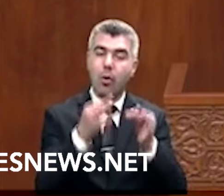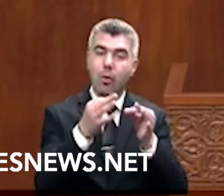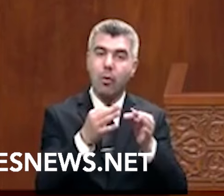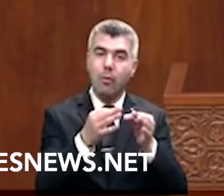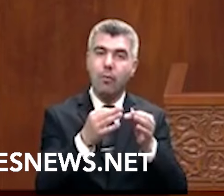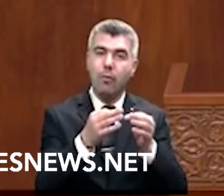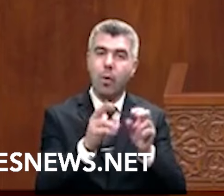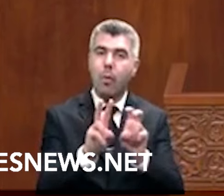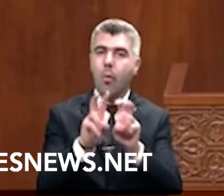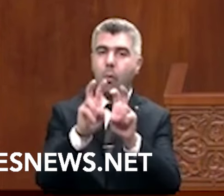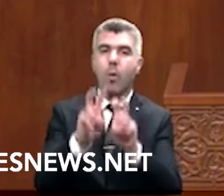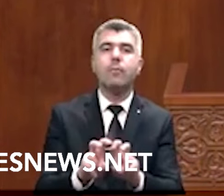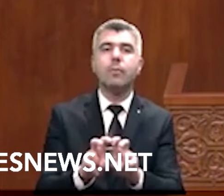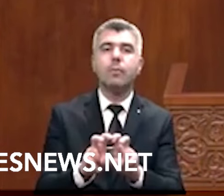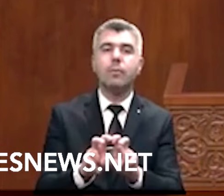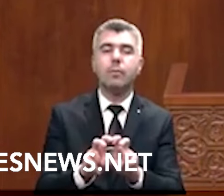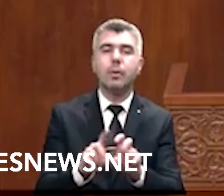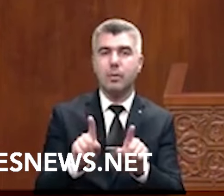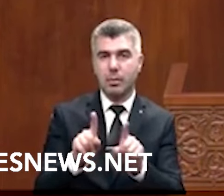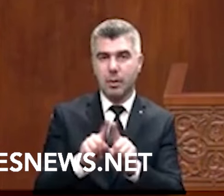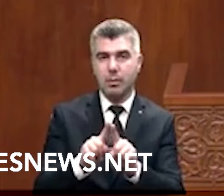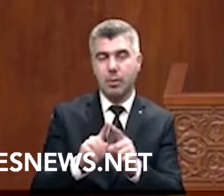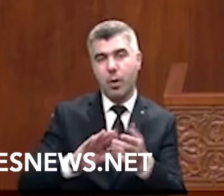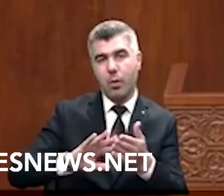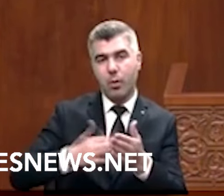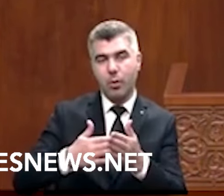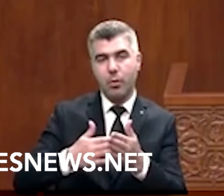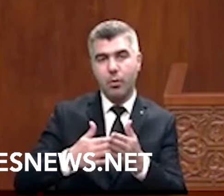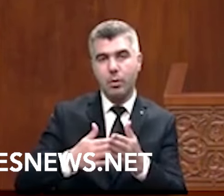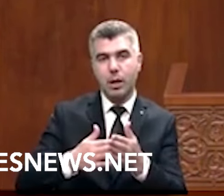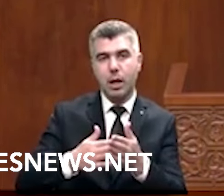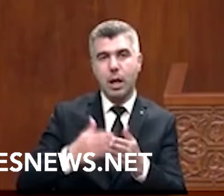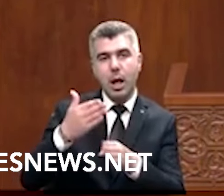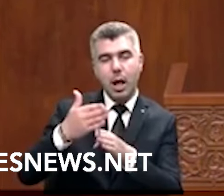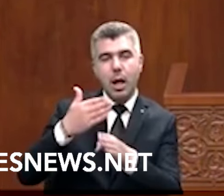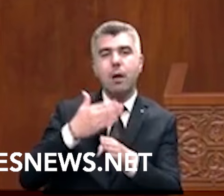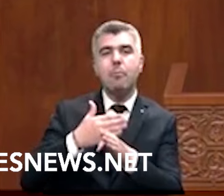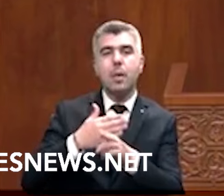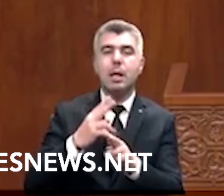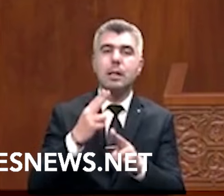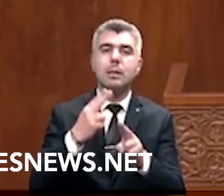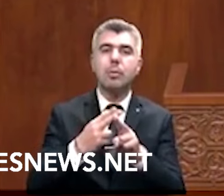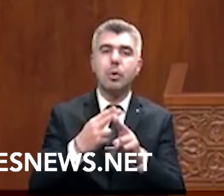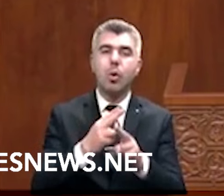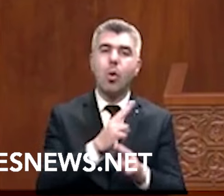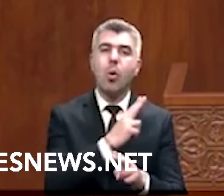بشكل كامل ولا رجعه فيه مع ما كان يصطلح عليه